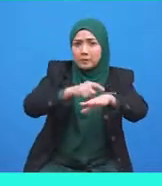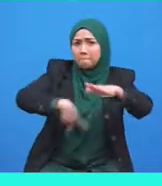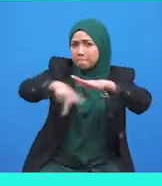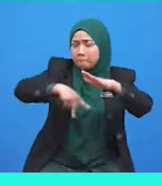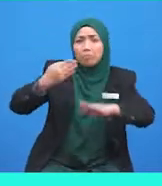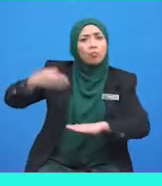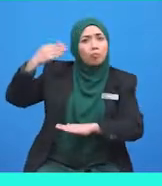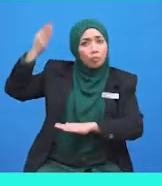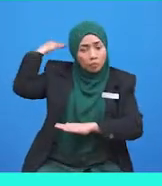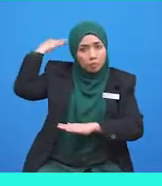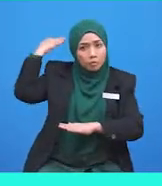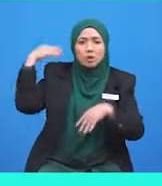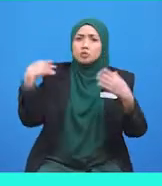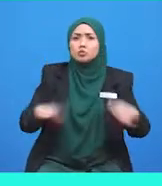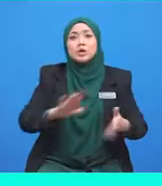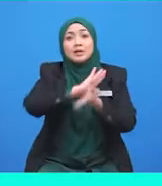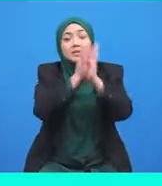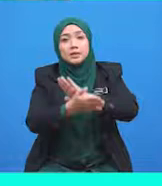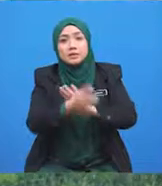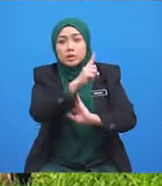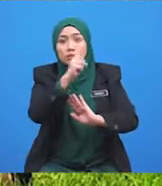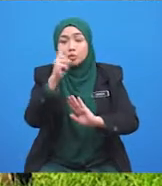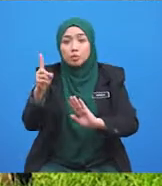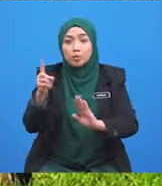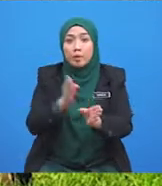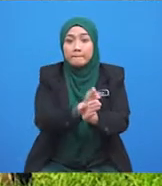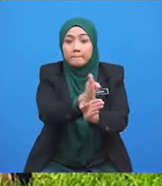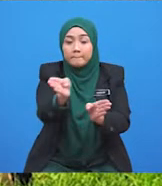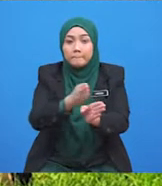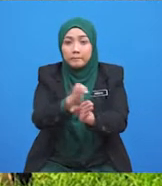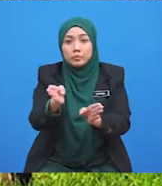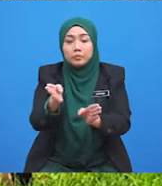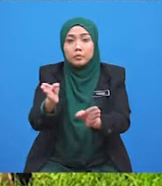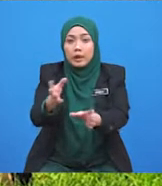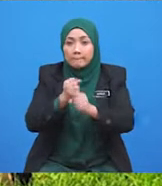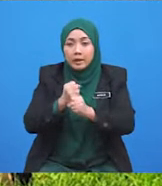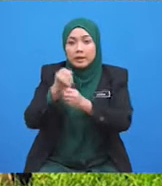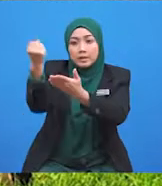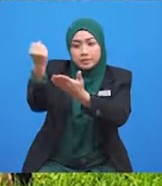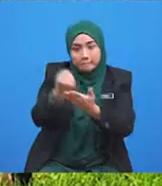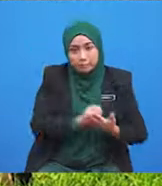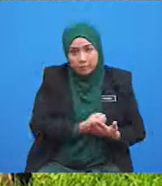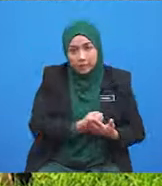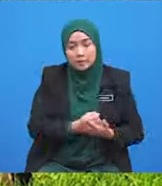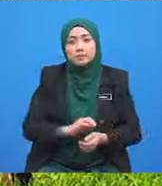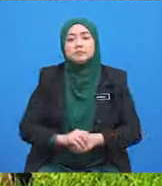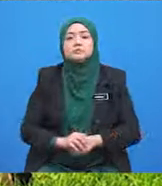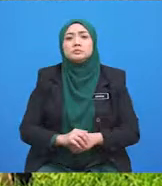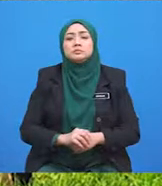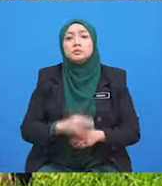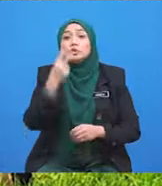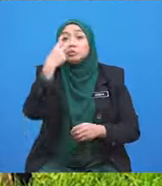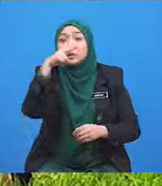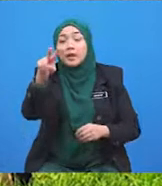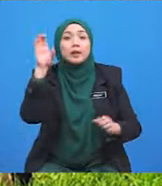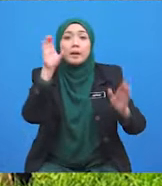sektor peternakan sudah menjadi salah satu bidang yang semakin mendapat sambutan. Cuba murid-murid lihat gambar